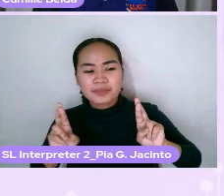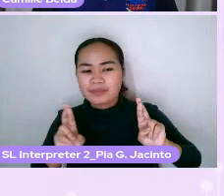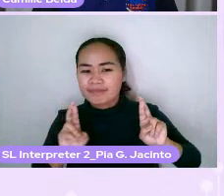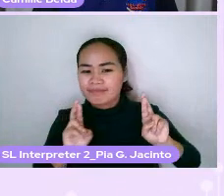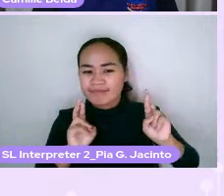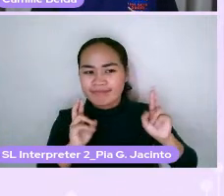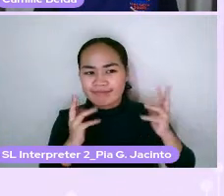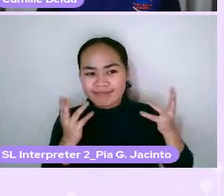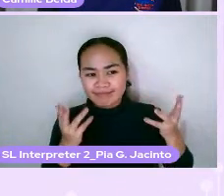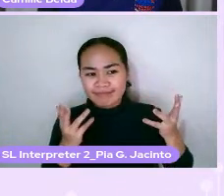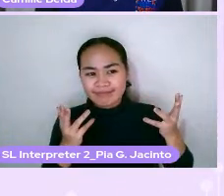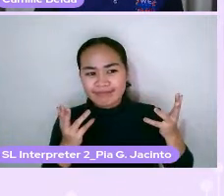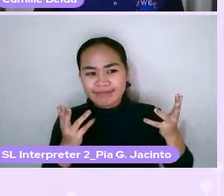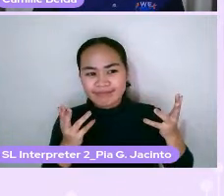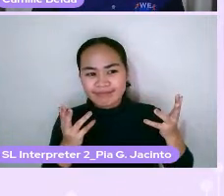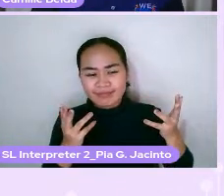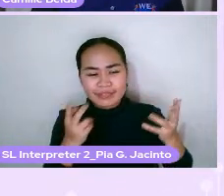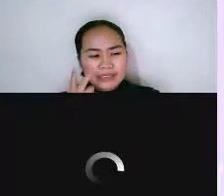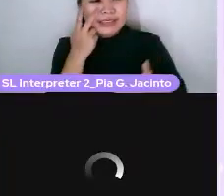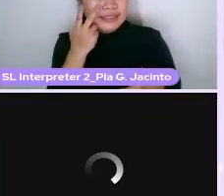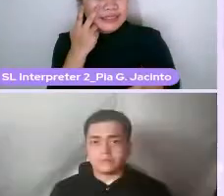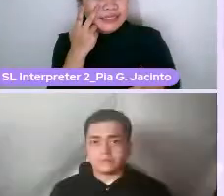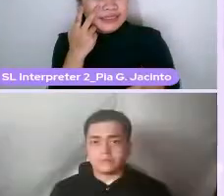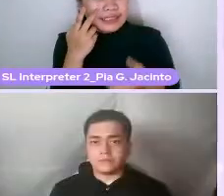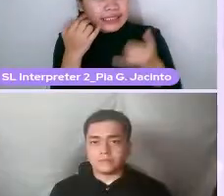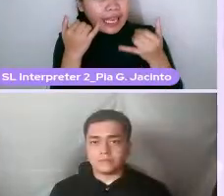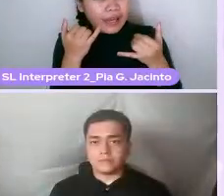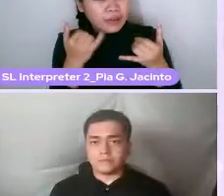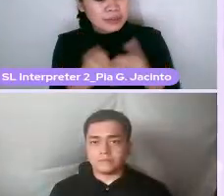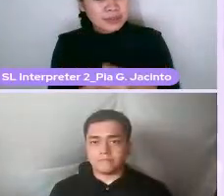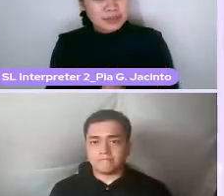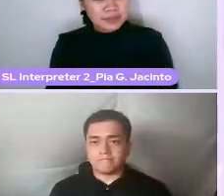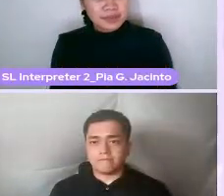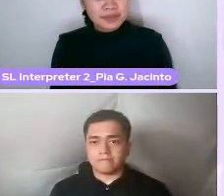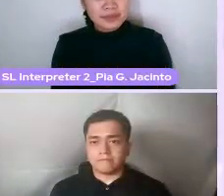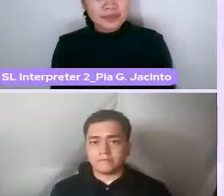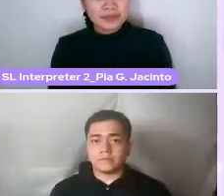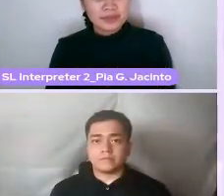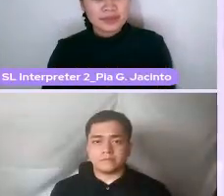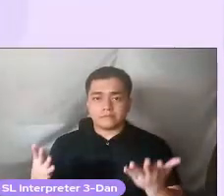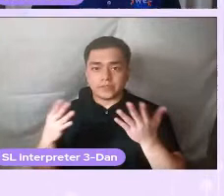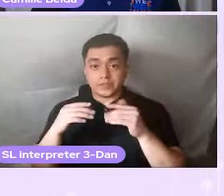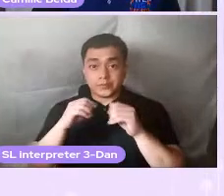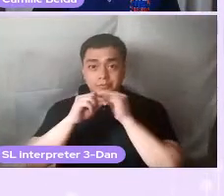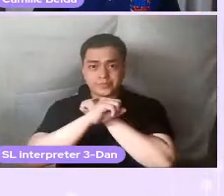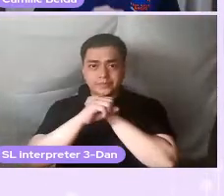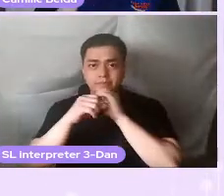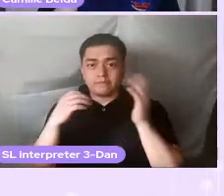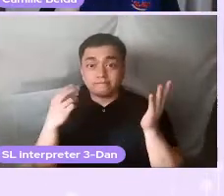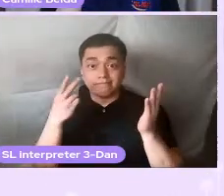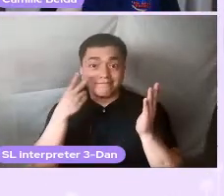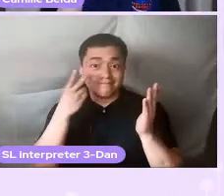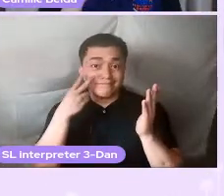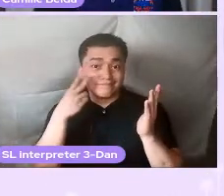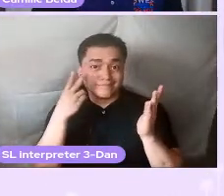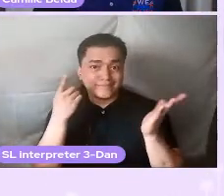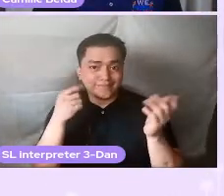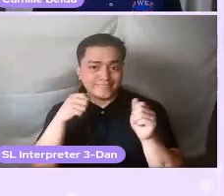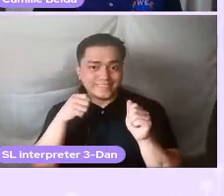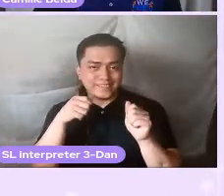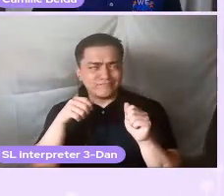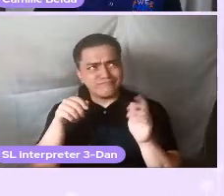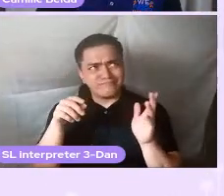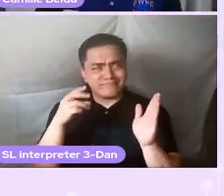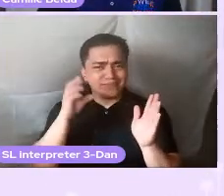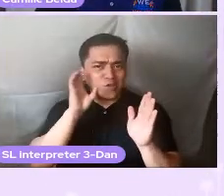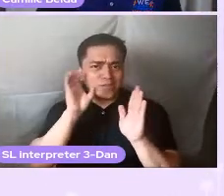Alright. Nakikita ko naman dito parang target. Ano ba to? Parang dart. And